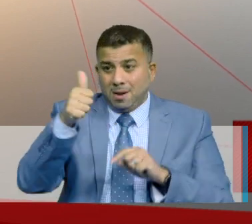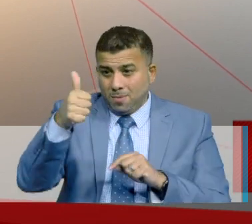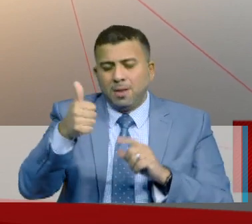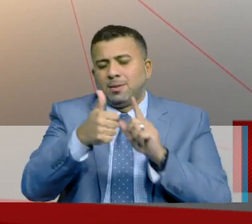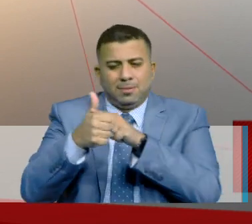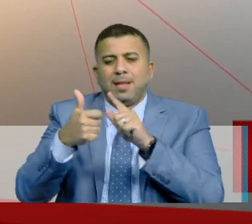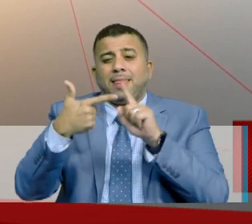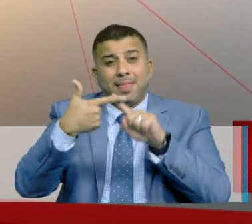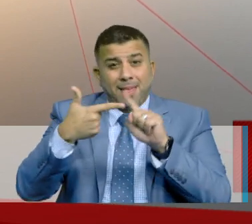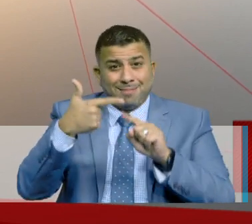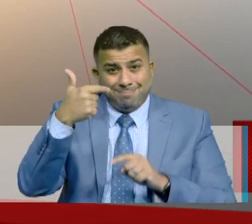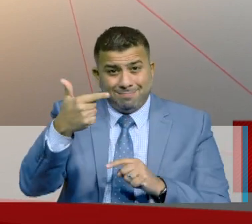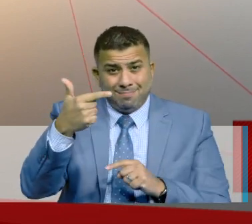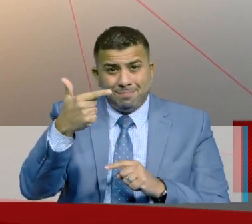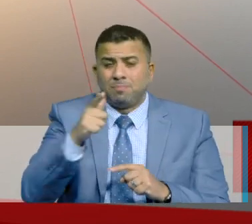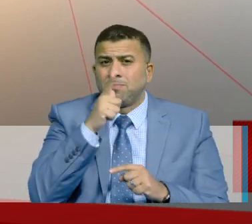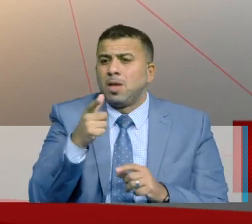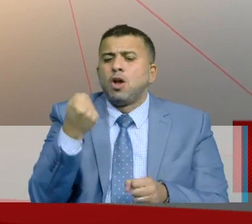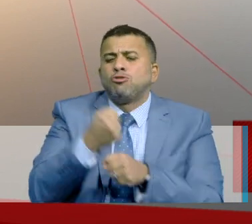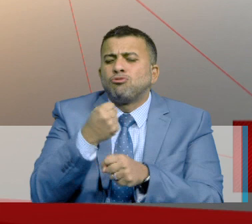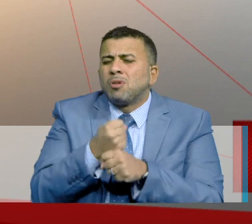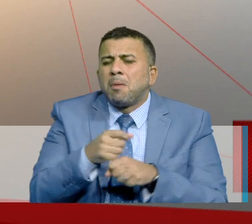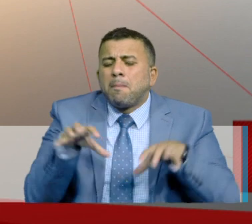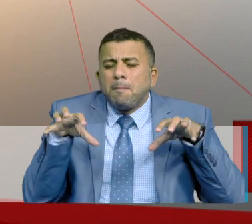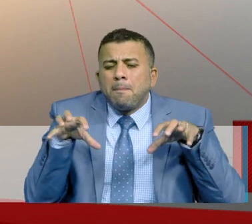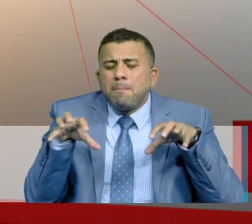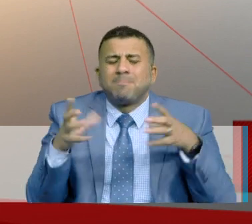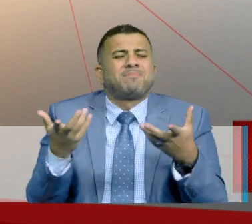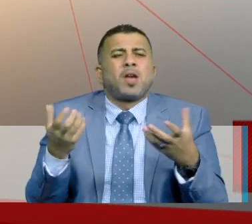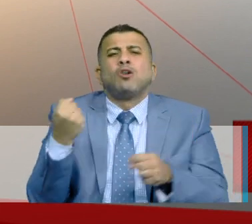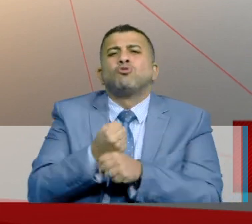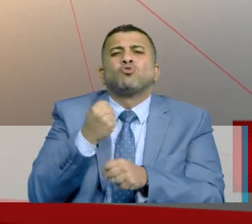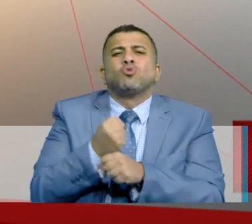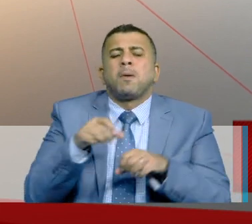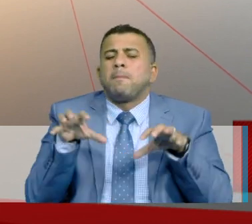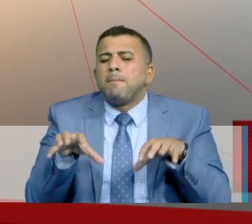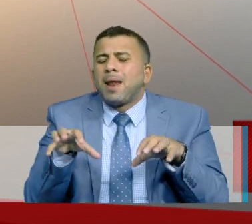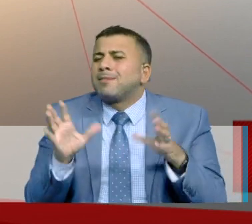الانسان الذي لا يعطي طاقته يعني